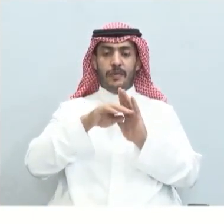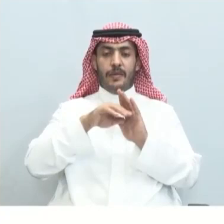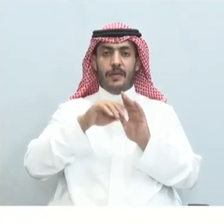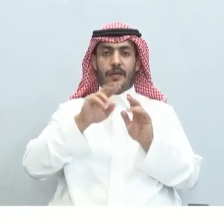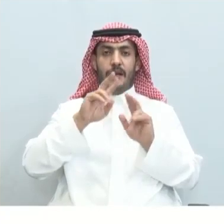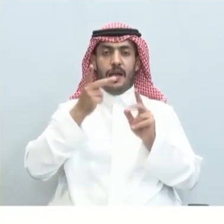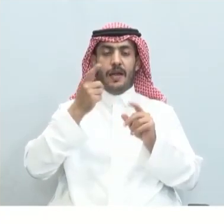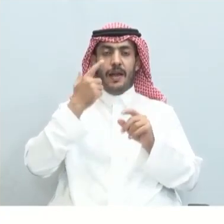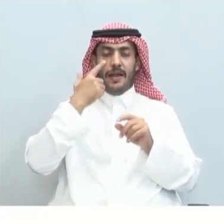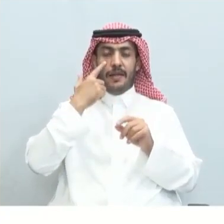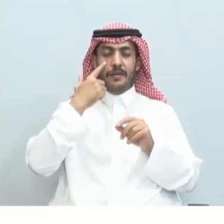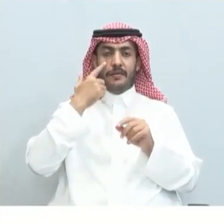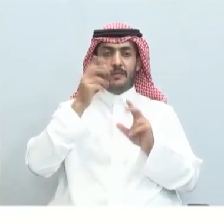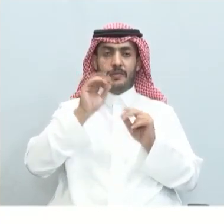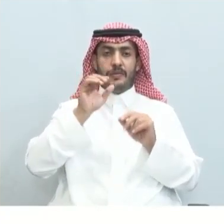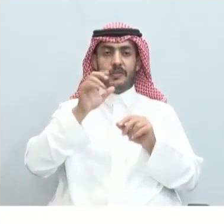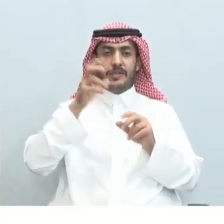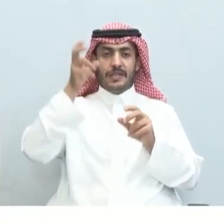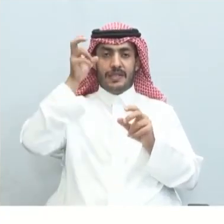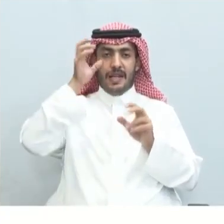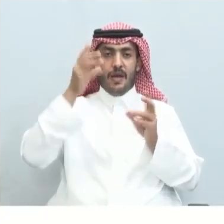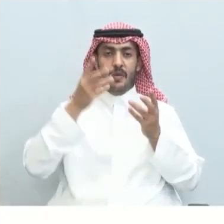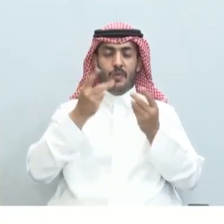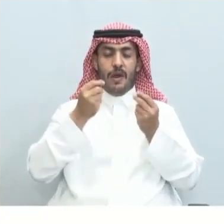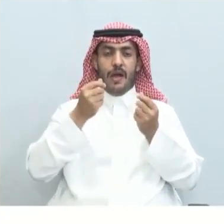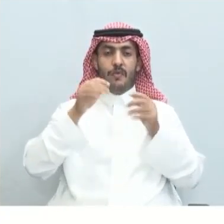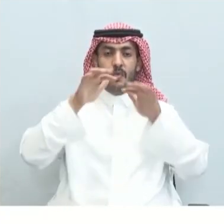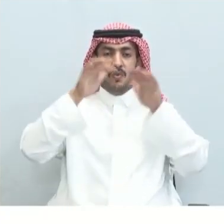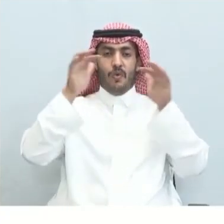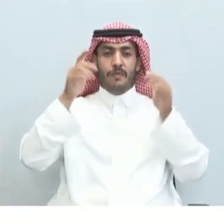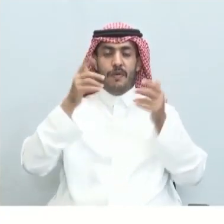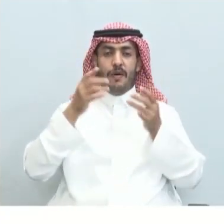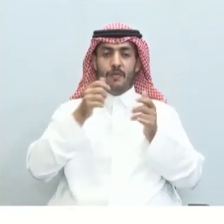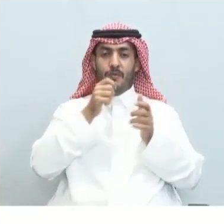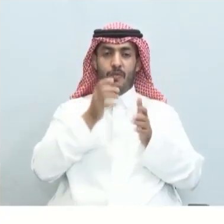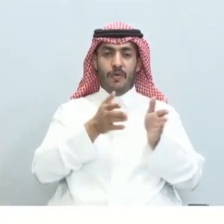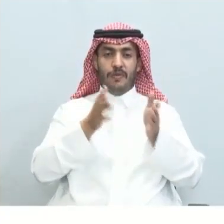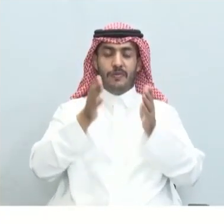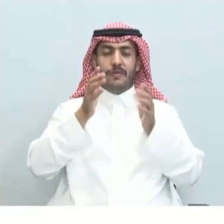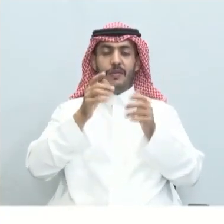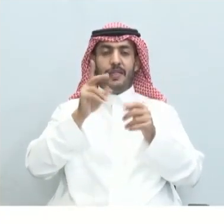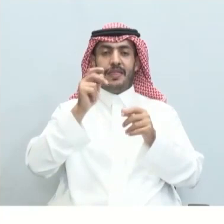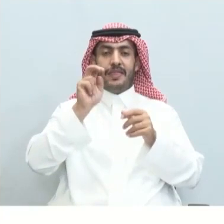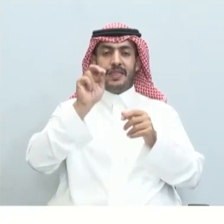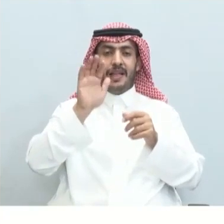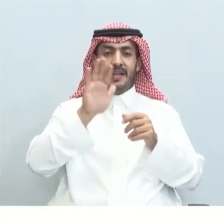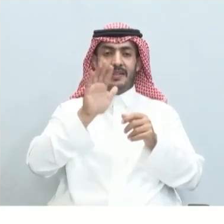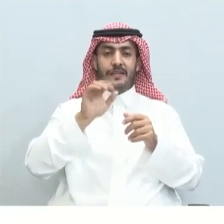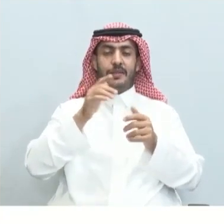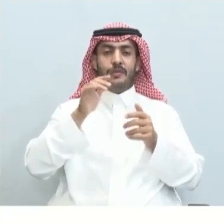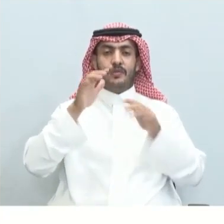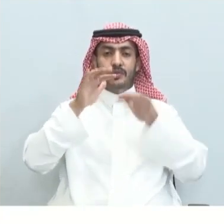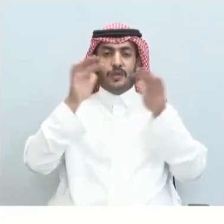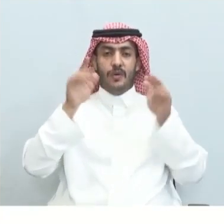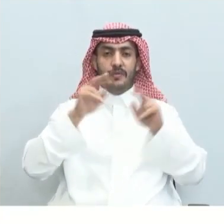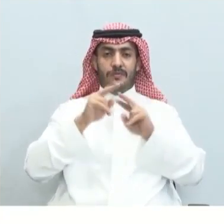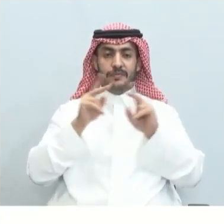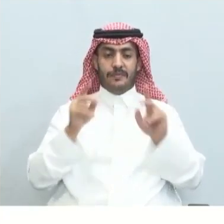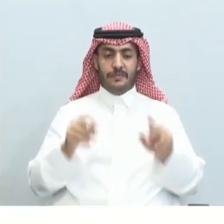الحيه كالصخور التربه الغيوم الانهار الطقس المناخ